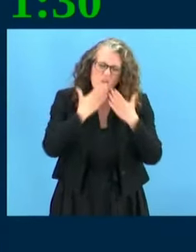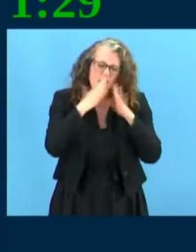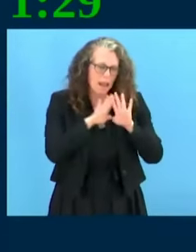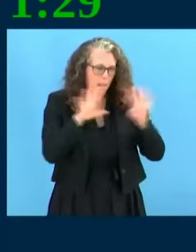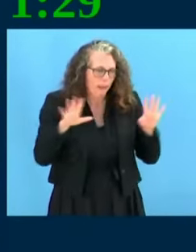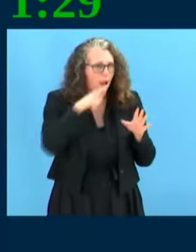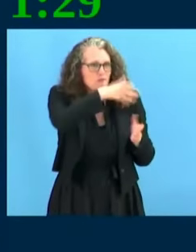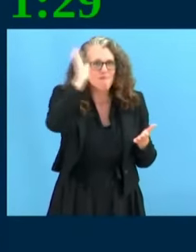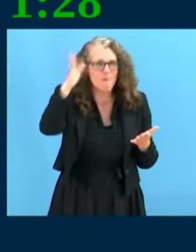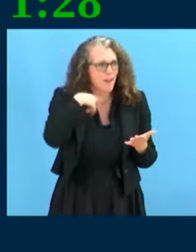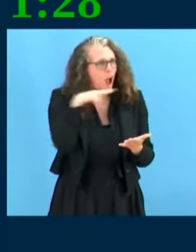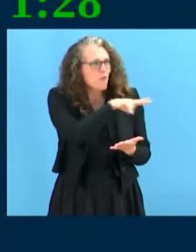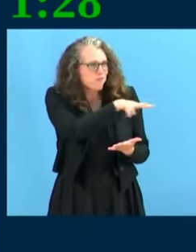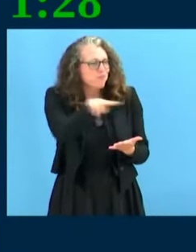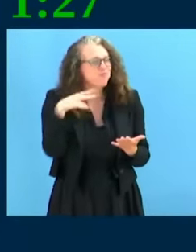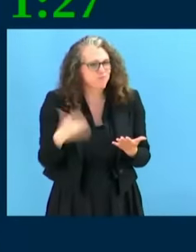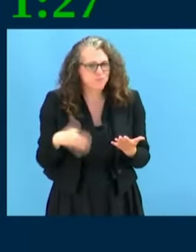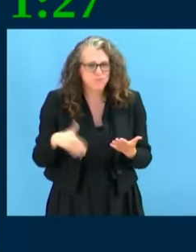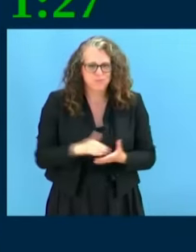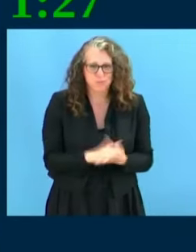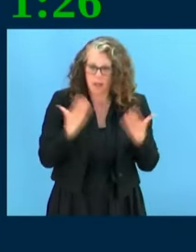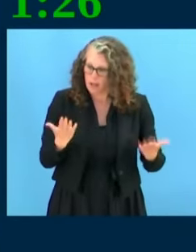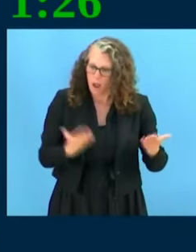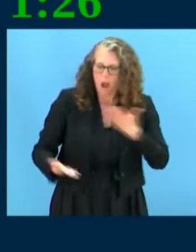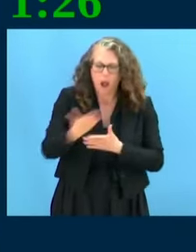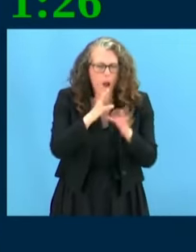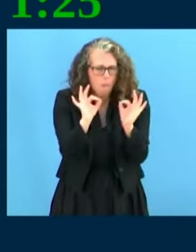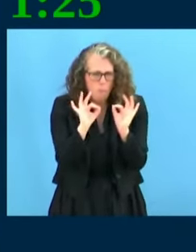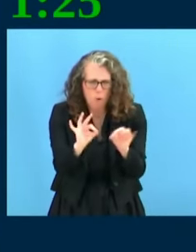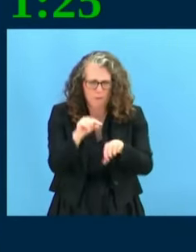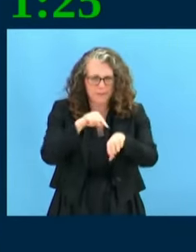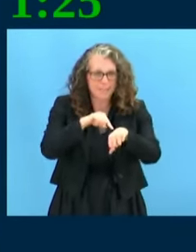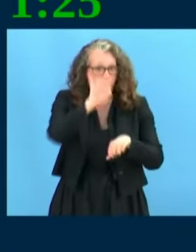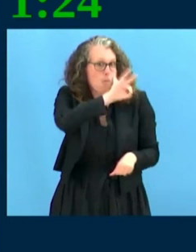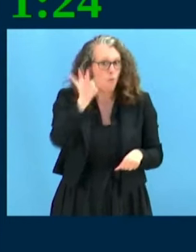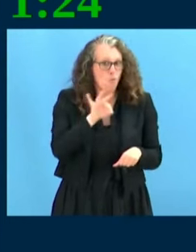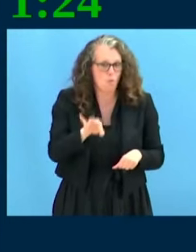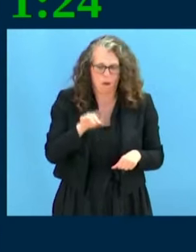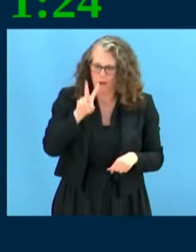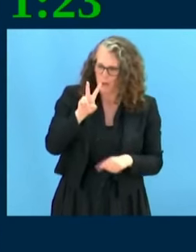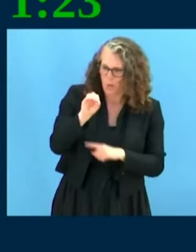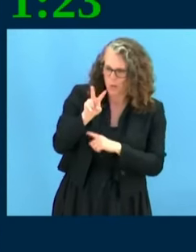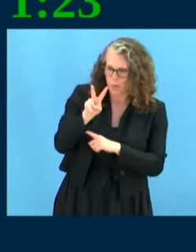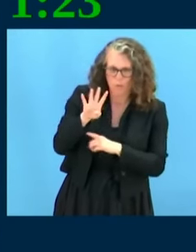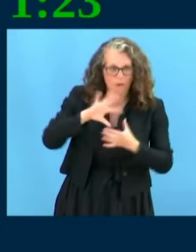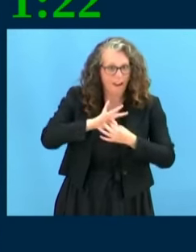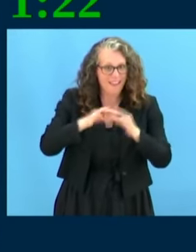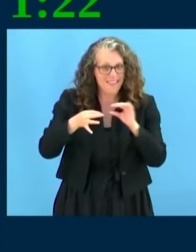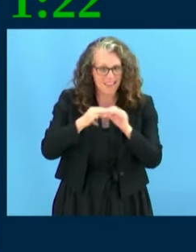касательно прав человека в отдельных странах. Постоянное представительство Восточной Армении выступило с 29